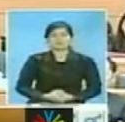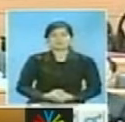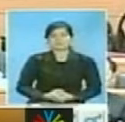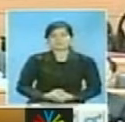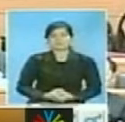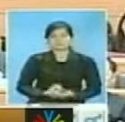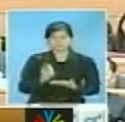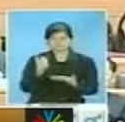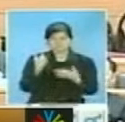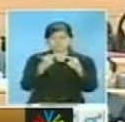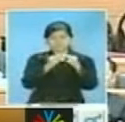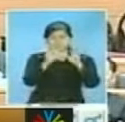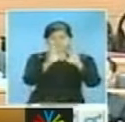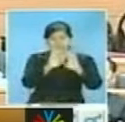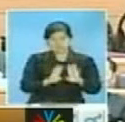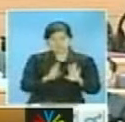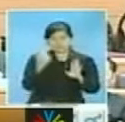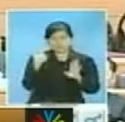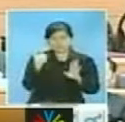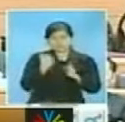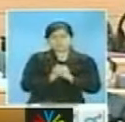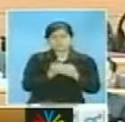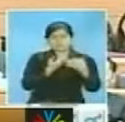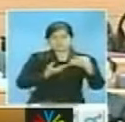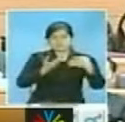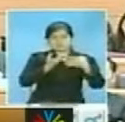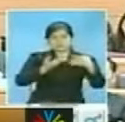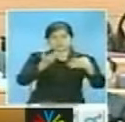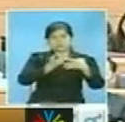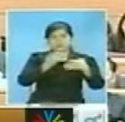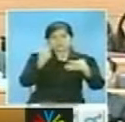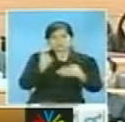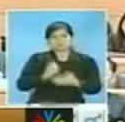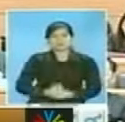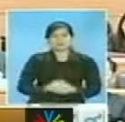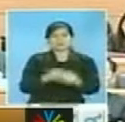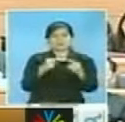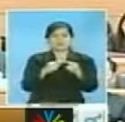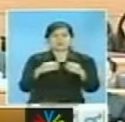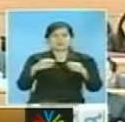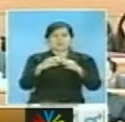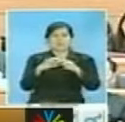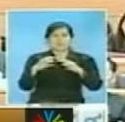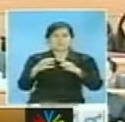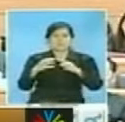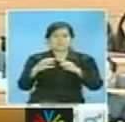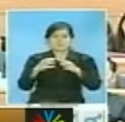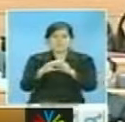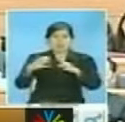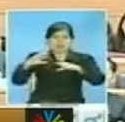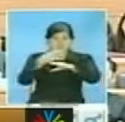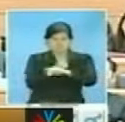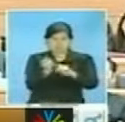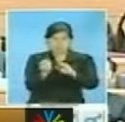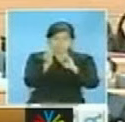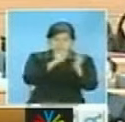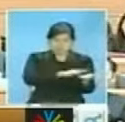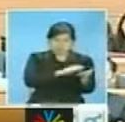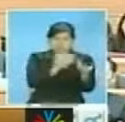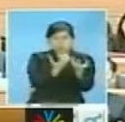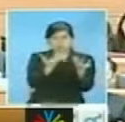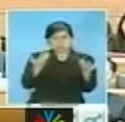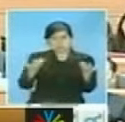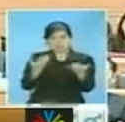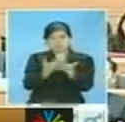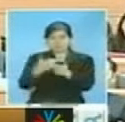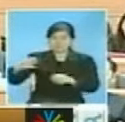บันได 4ขั้นท่านประธานที่เคารพตั้งแต่ยุบพรรคยึดทรัพย์ให้พรรคแตกรัฐธรรมนูญผ่านจน